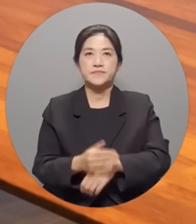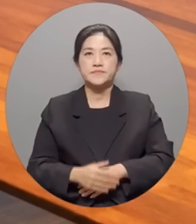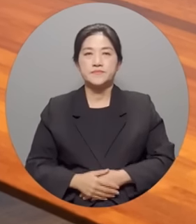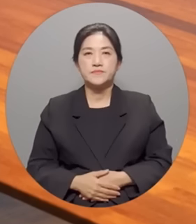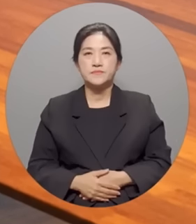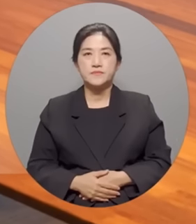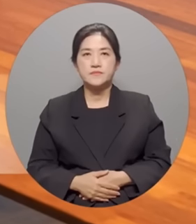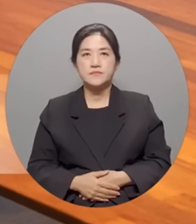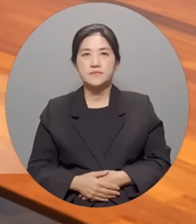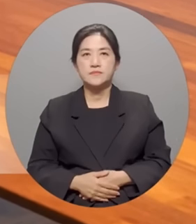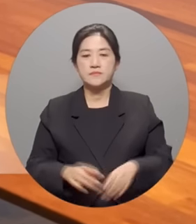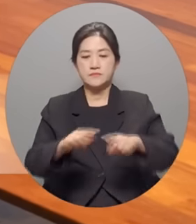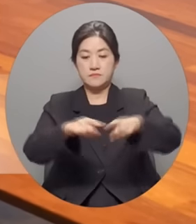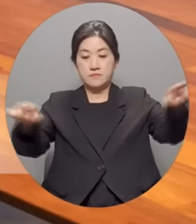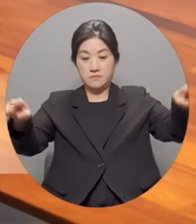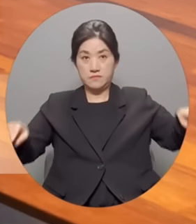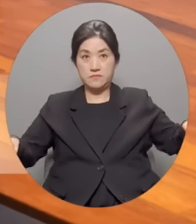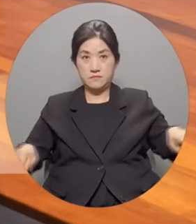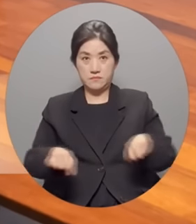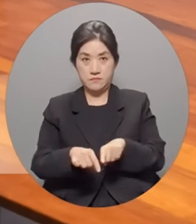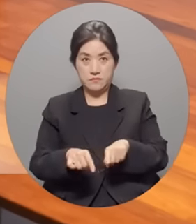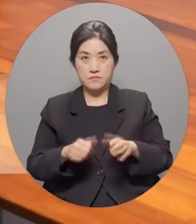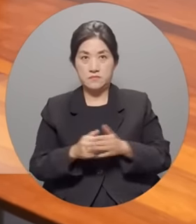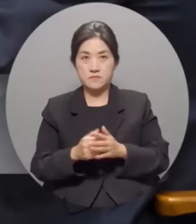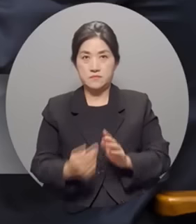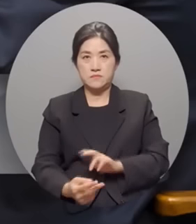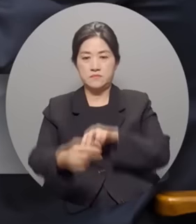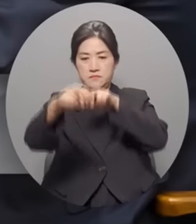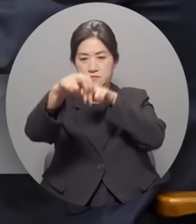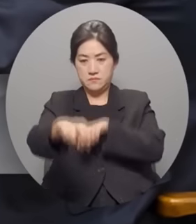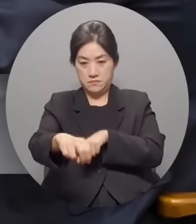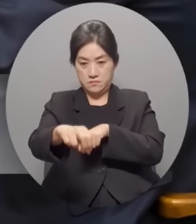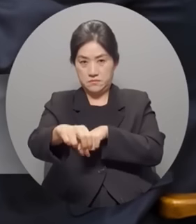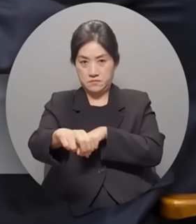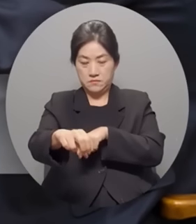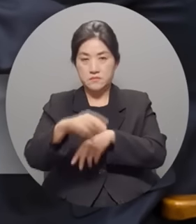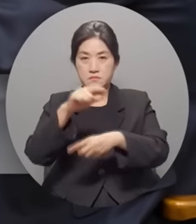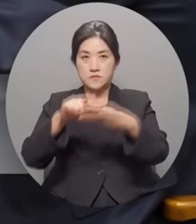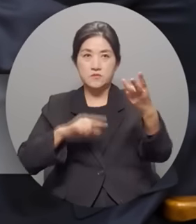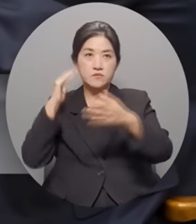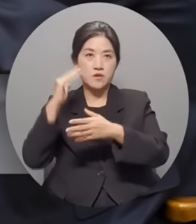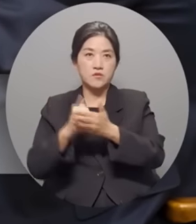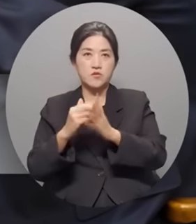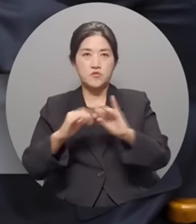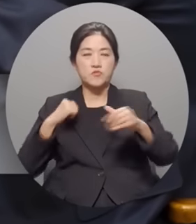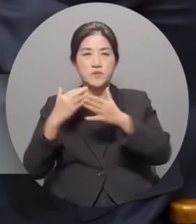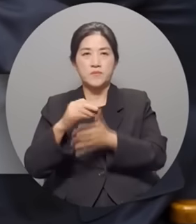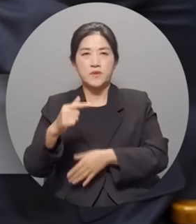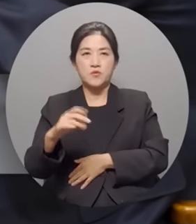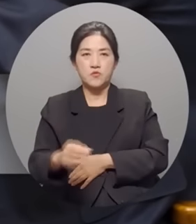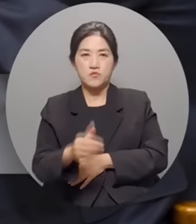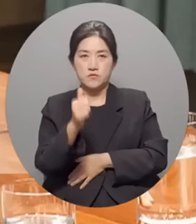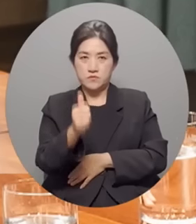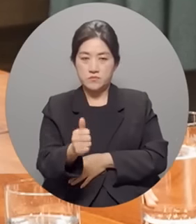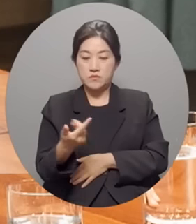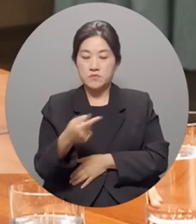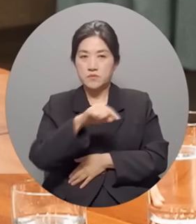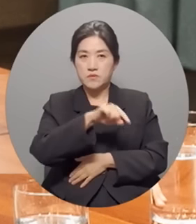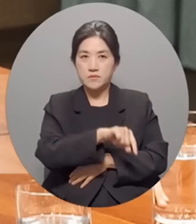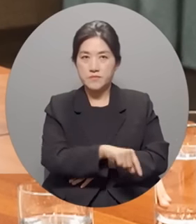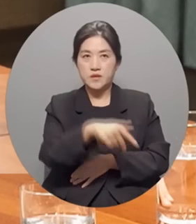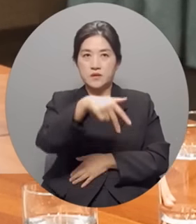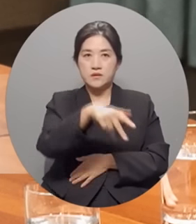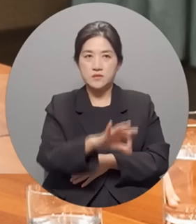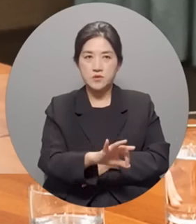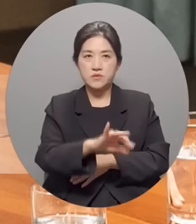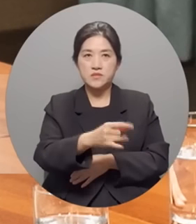직사각형 탁상을 사이에 두고 마주앉은 윤성열 대통령과 국민임 한동훈 대표 한대표 옆에는 정진석